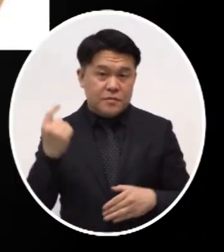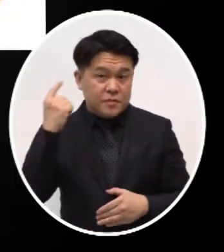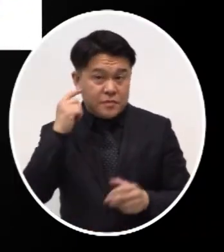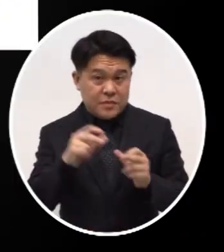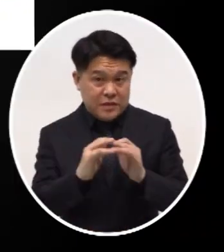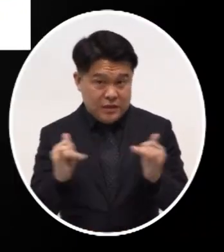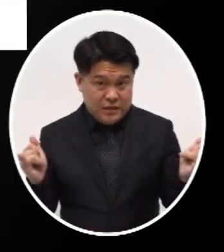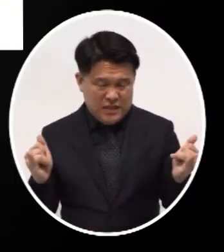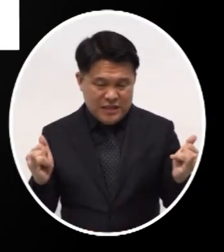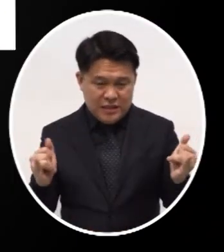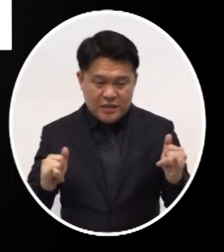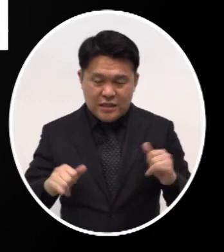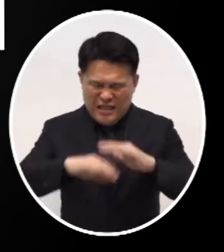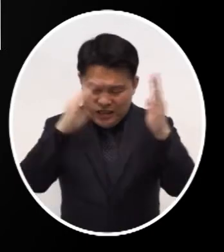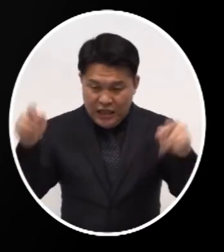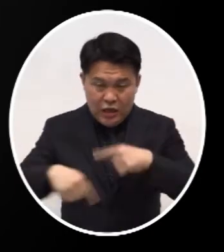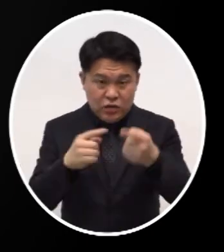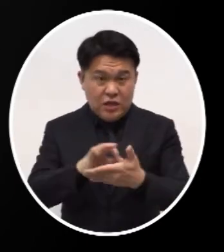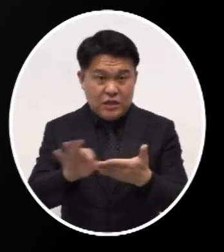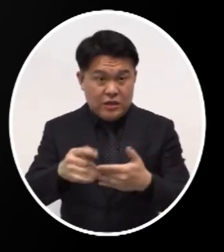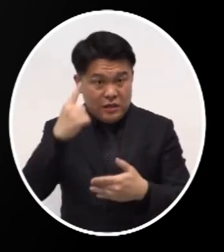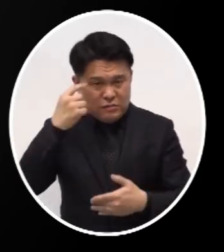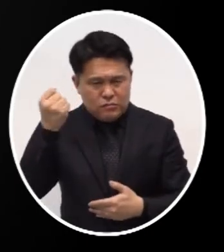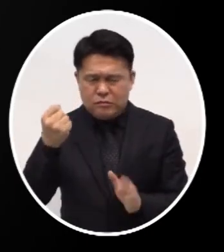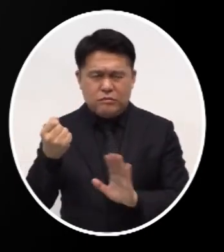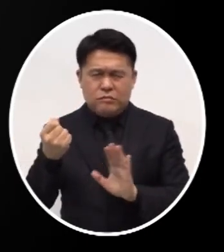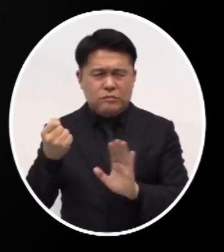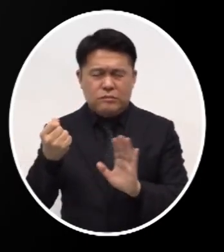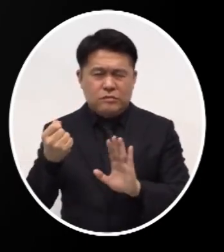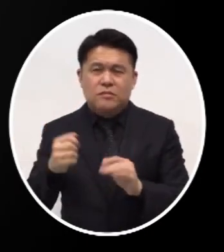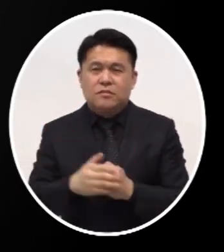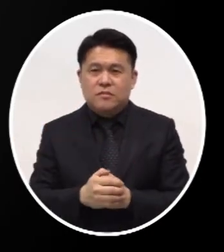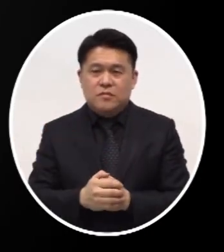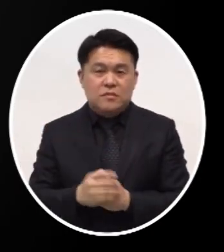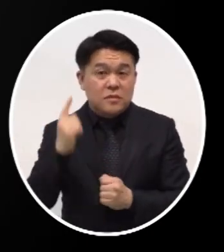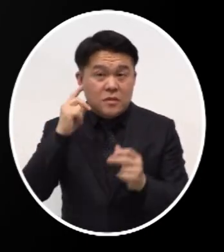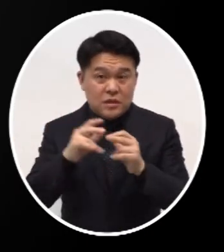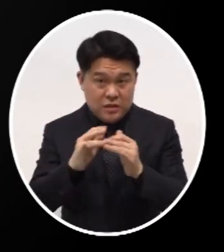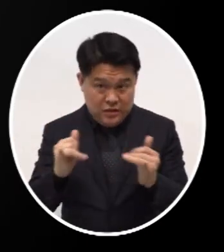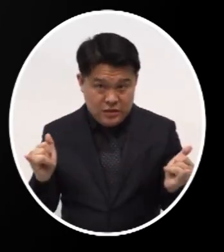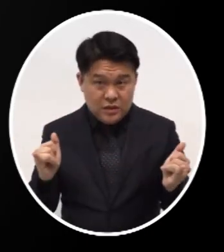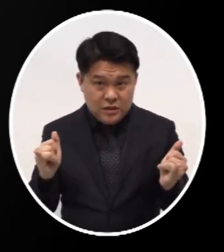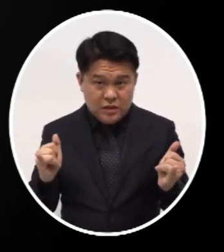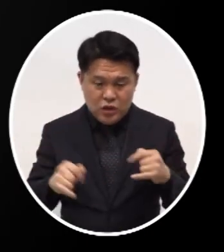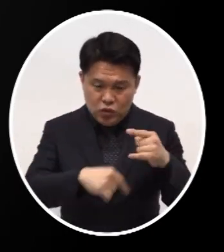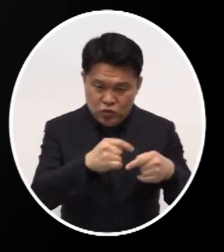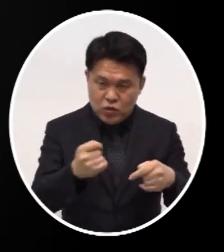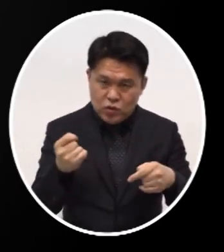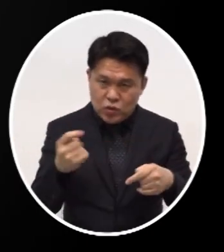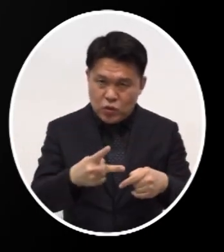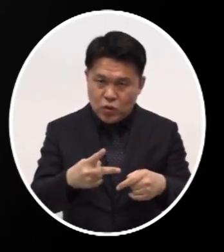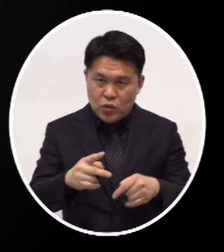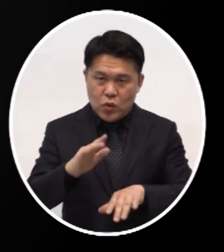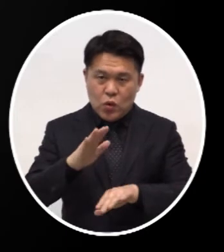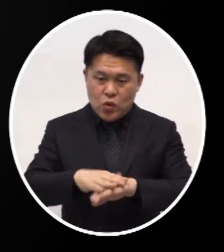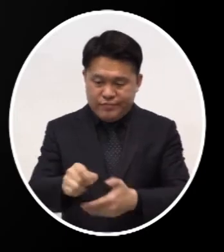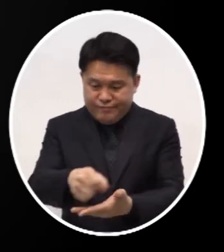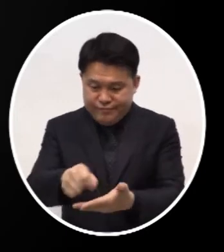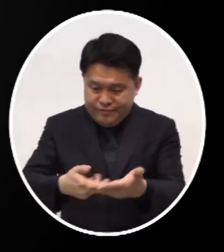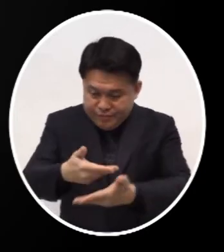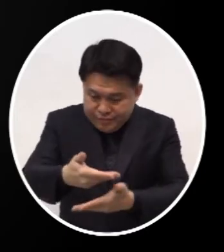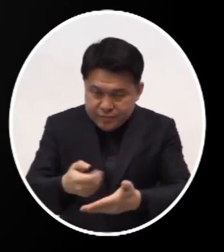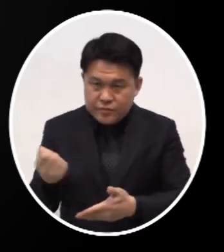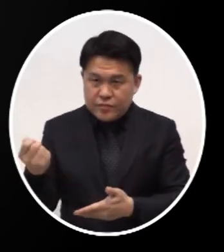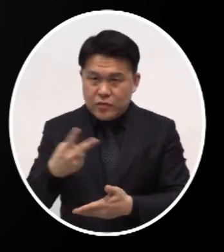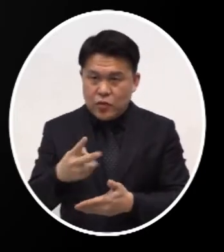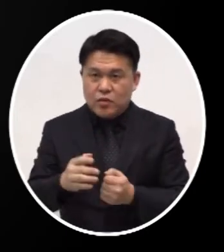청각장애인이 모두 수화를 사용할 거라는 것도 편견인데요. 청각장애인은 수화 외에도 손으로 글씨를 쓰는